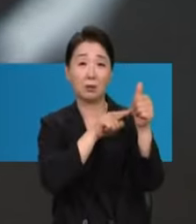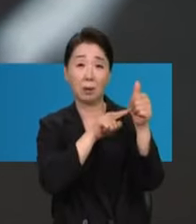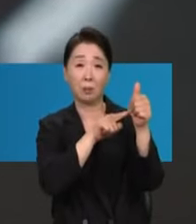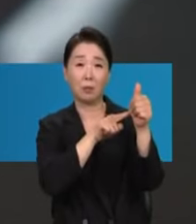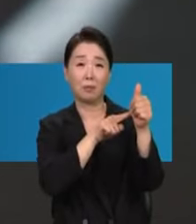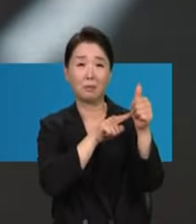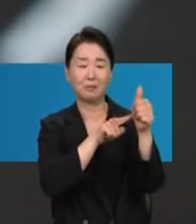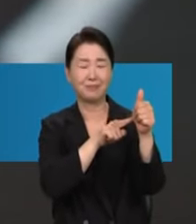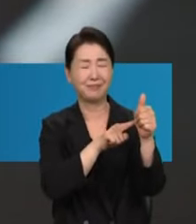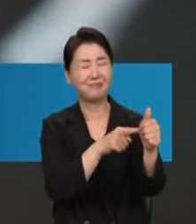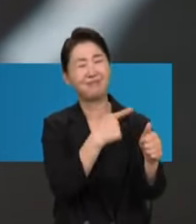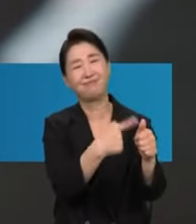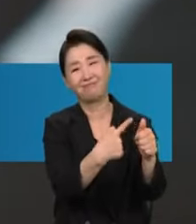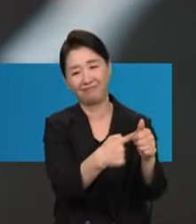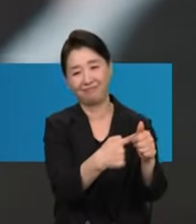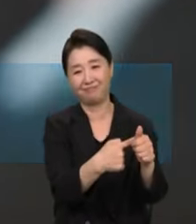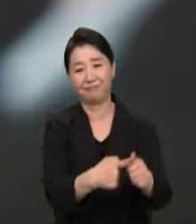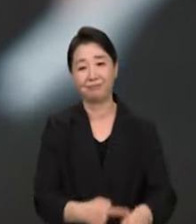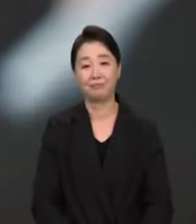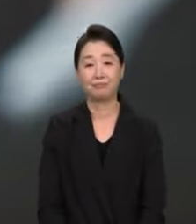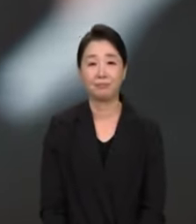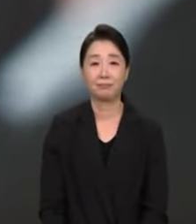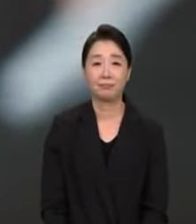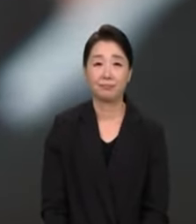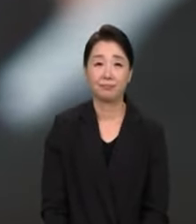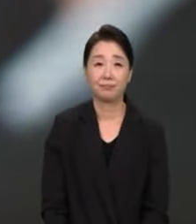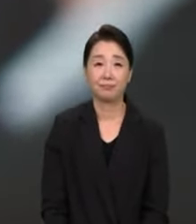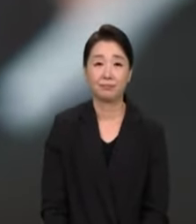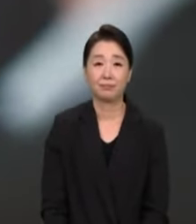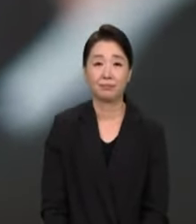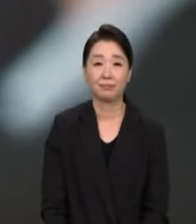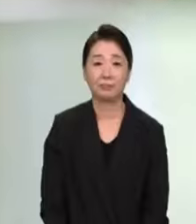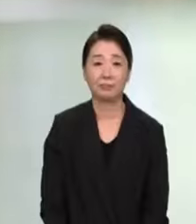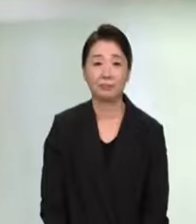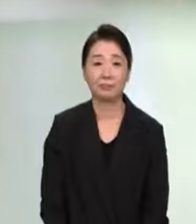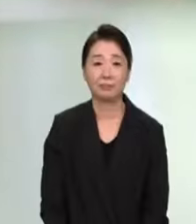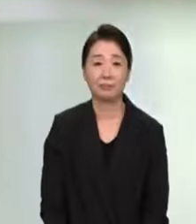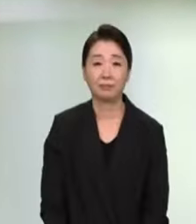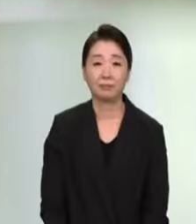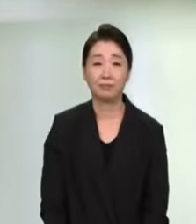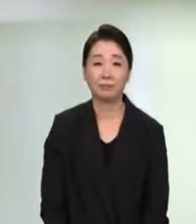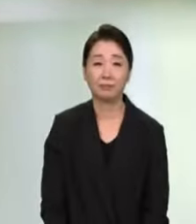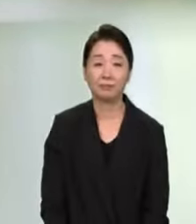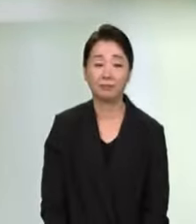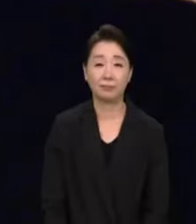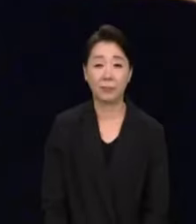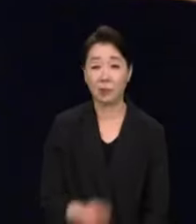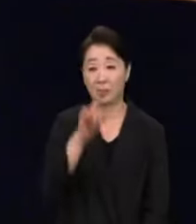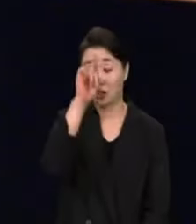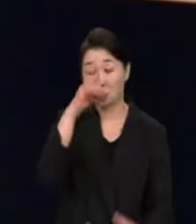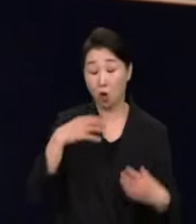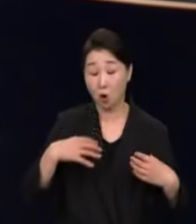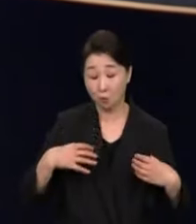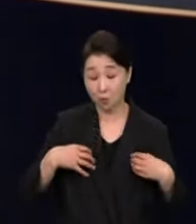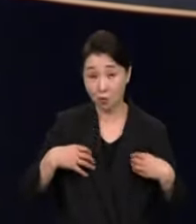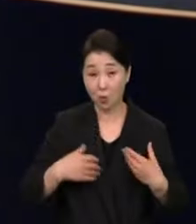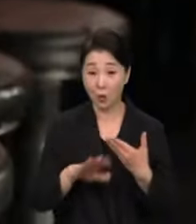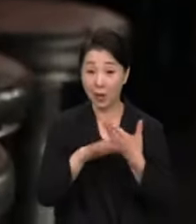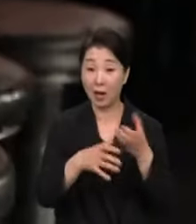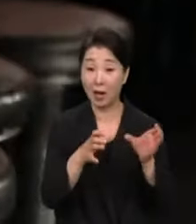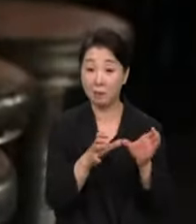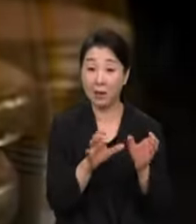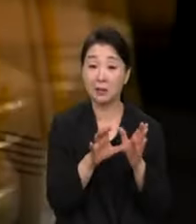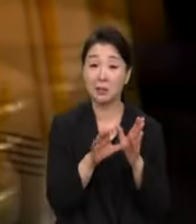전 대표를 애둘러 비판하기도 했습니다 먼저 이상화 기자입니다 정부가 올해 하반기 최우선